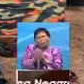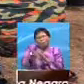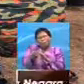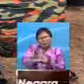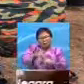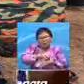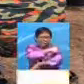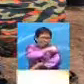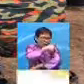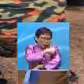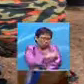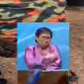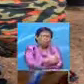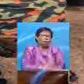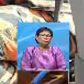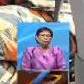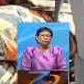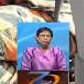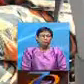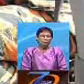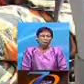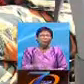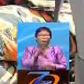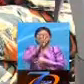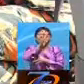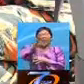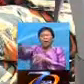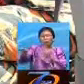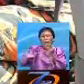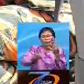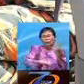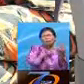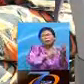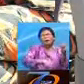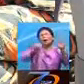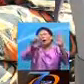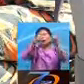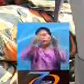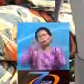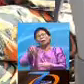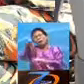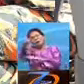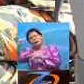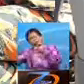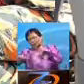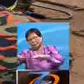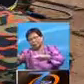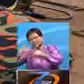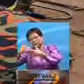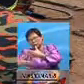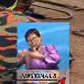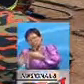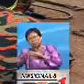di Hospital Sultan Haji Ahmad Shah Temerloh. Manakala empat adik-beradik itu serta enam penumpang sebuah lagi kereta yang